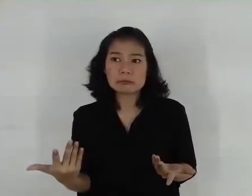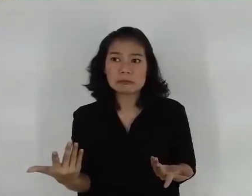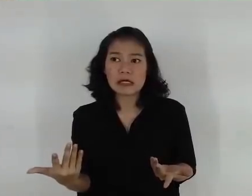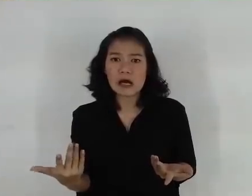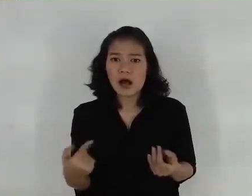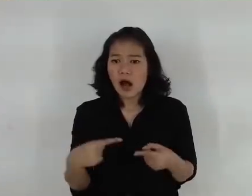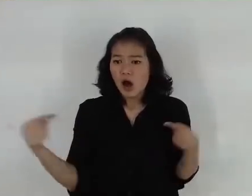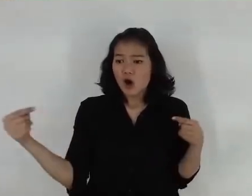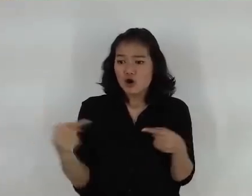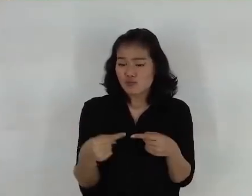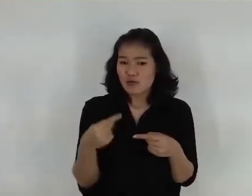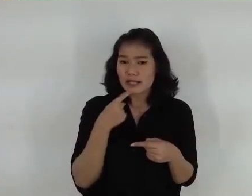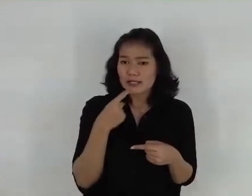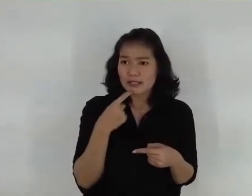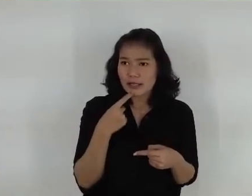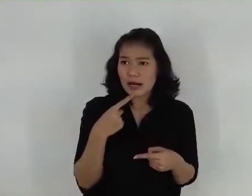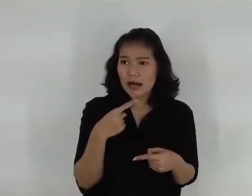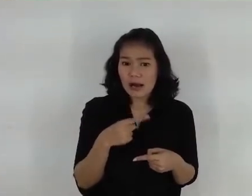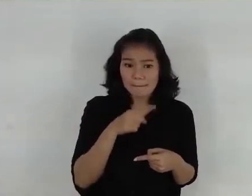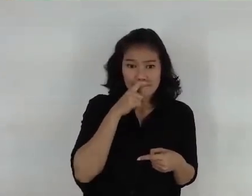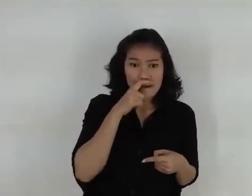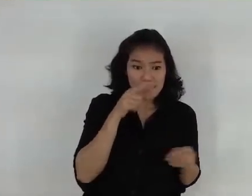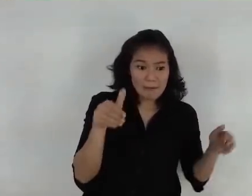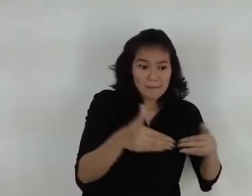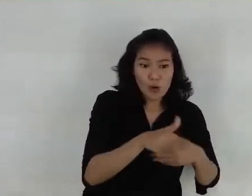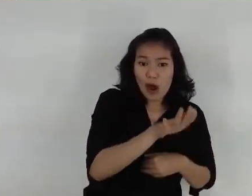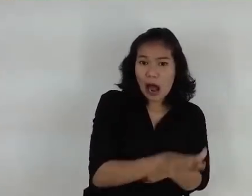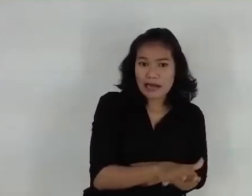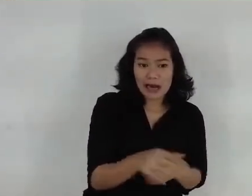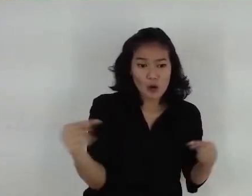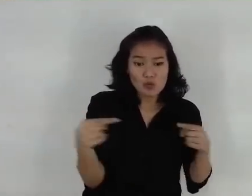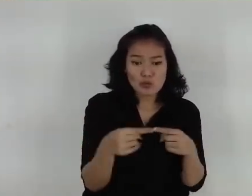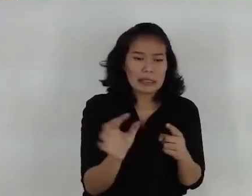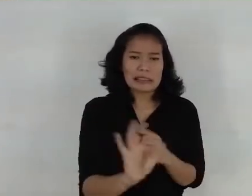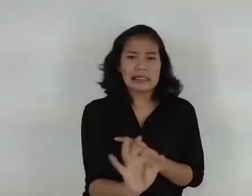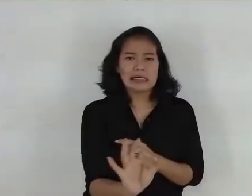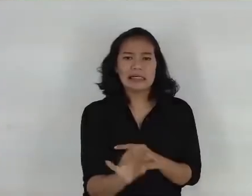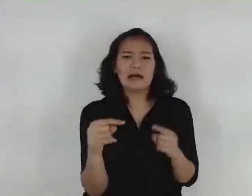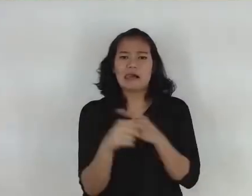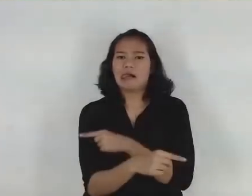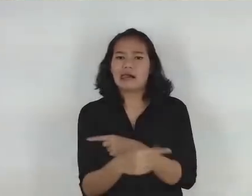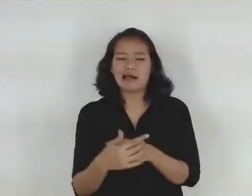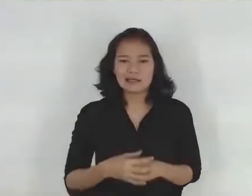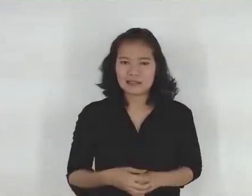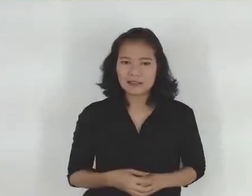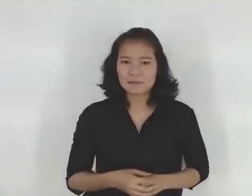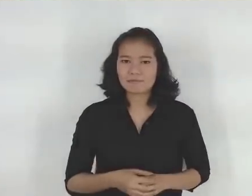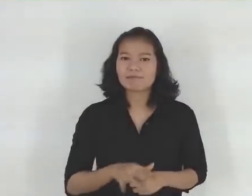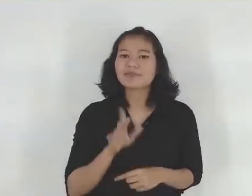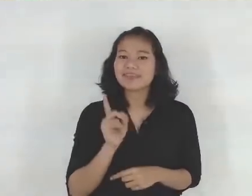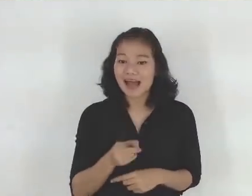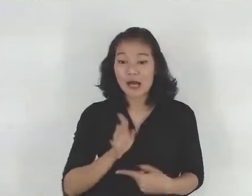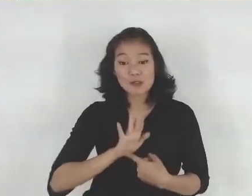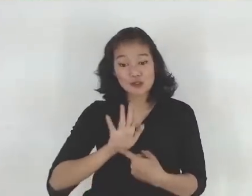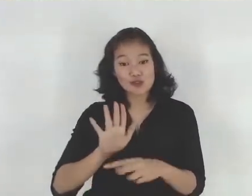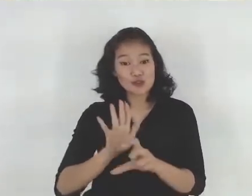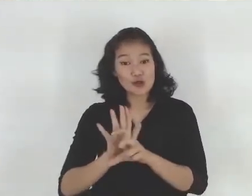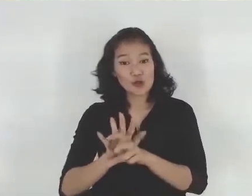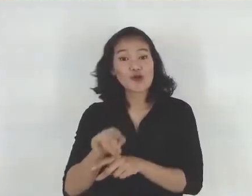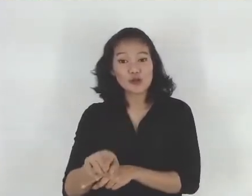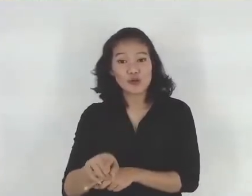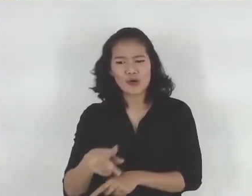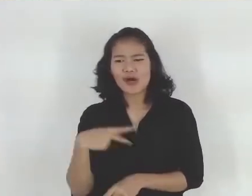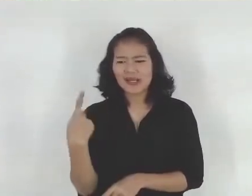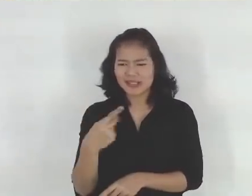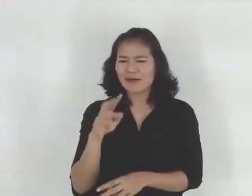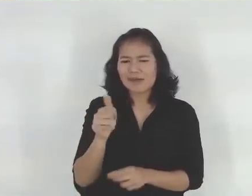tidak ada hubungannya dengan bapak yang sedang berpelukan dengan anaknya Hai melalui gambaran diatas kita